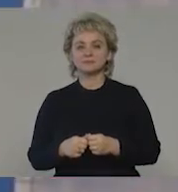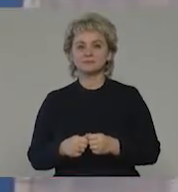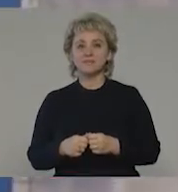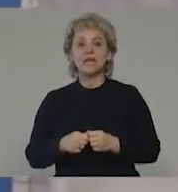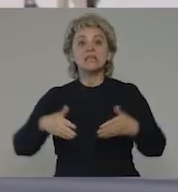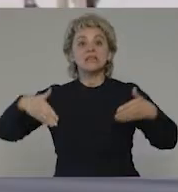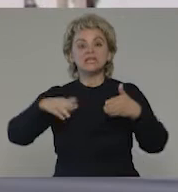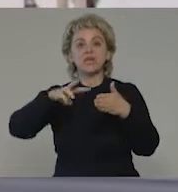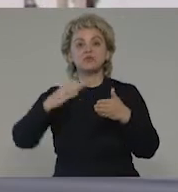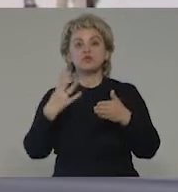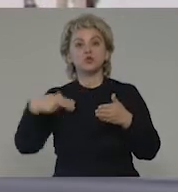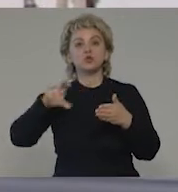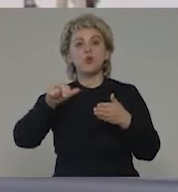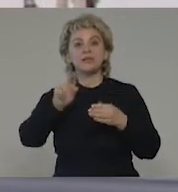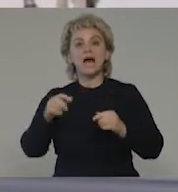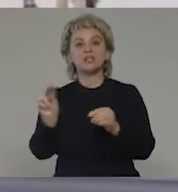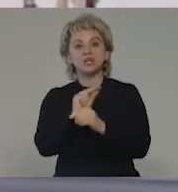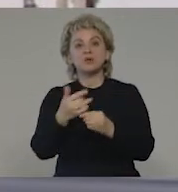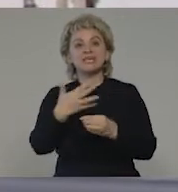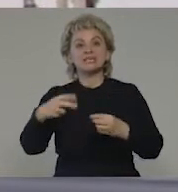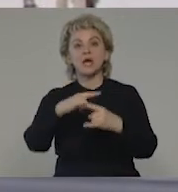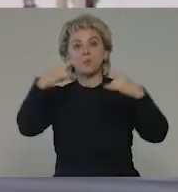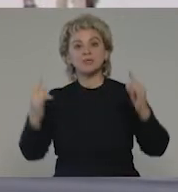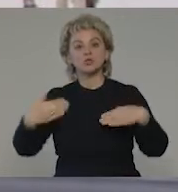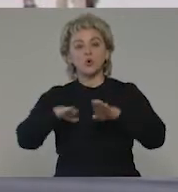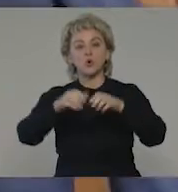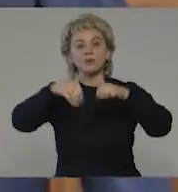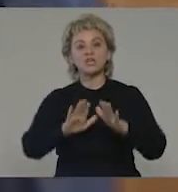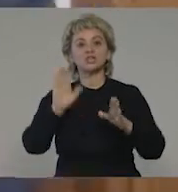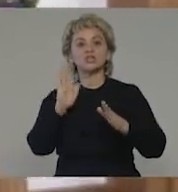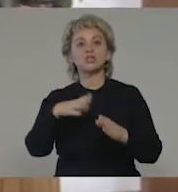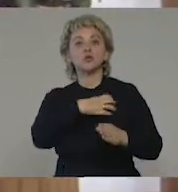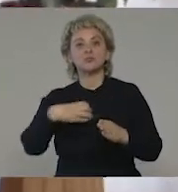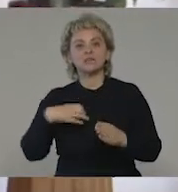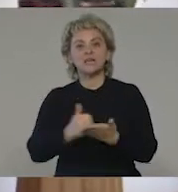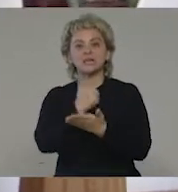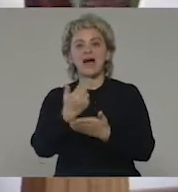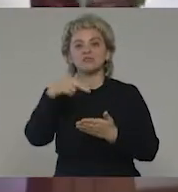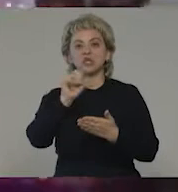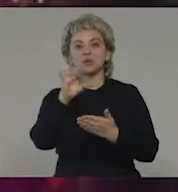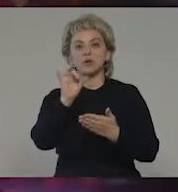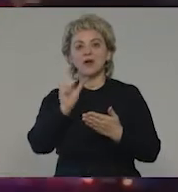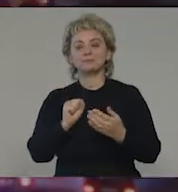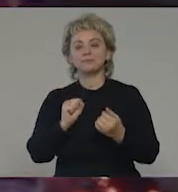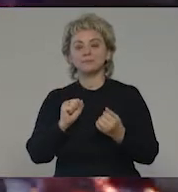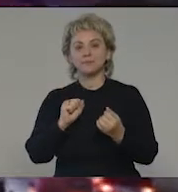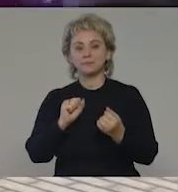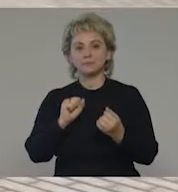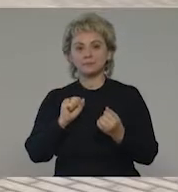На трассе М4 Дон отремонтируют несколько мостов. К такому решению пришли губернатор и глава автодора.